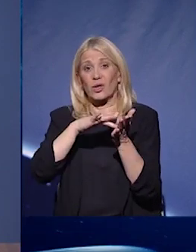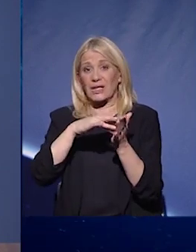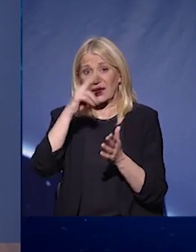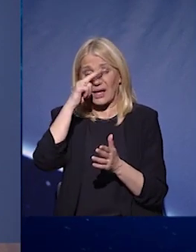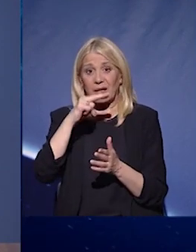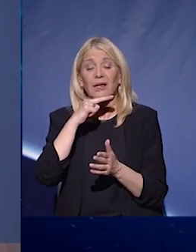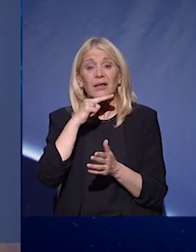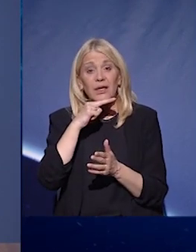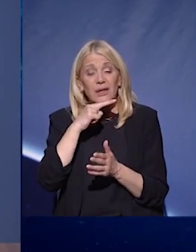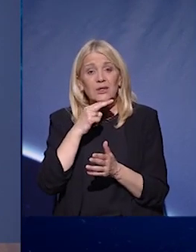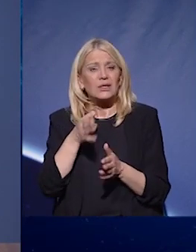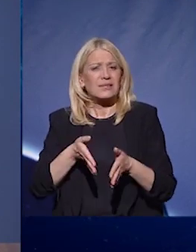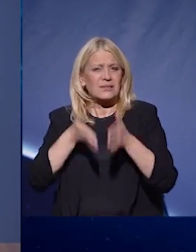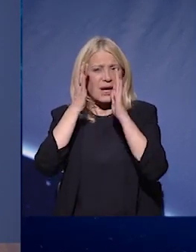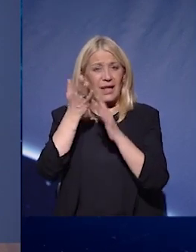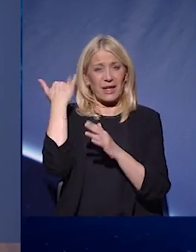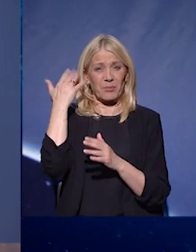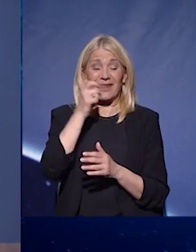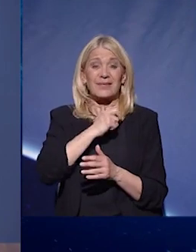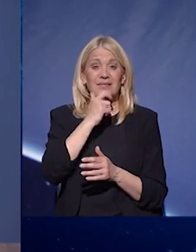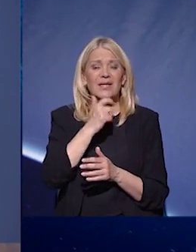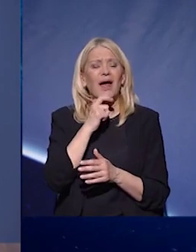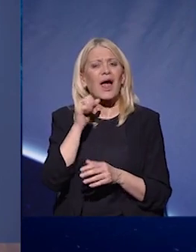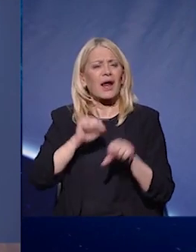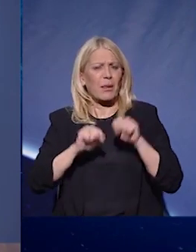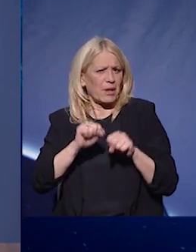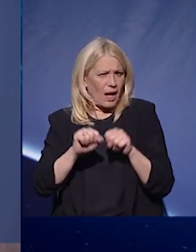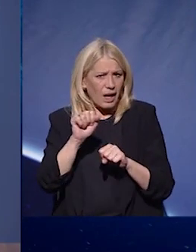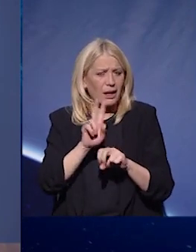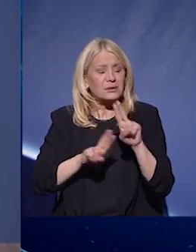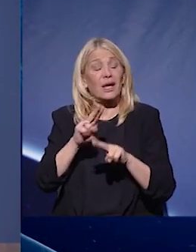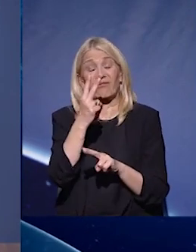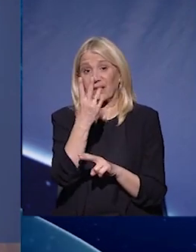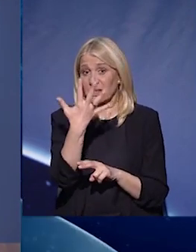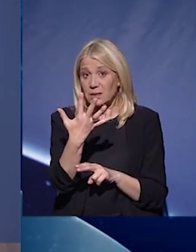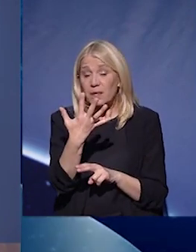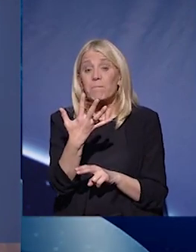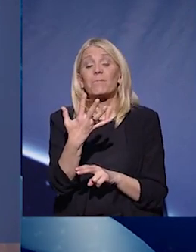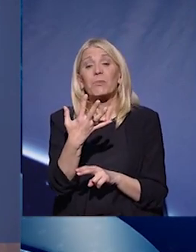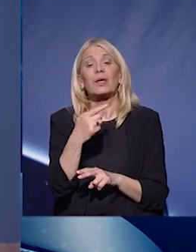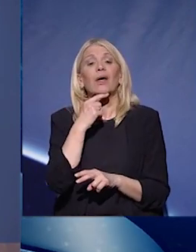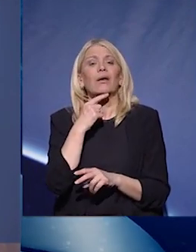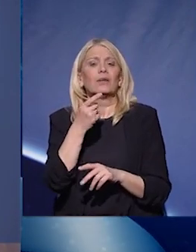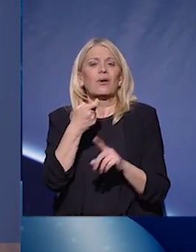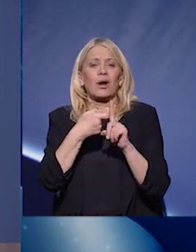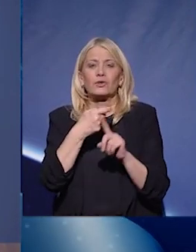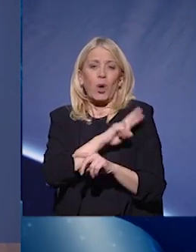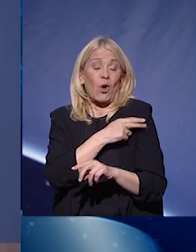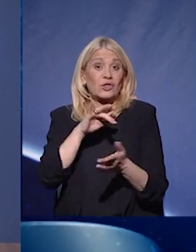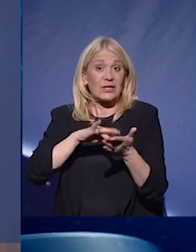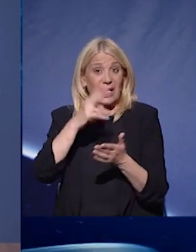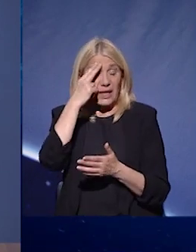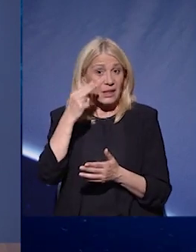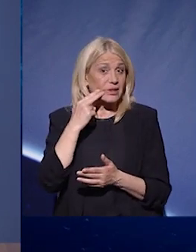Niš, zgrada nekadašnje rehabilitacije, 25. U Kliničko-bolničkom centru